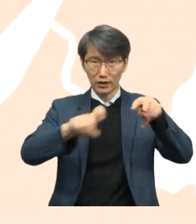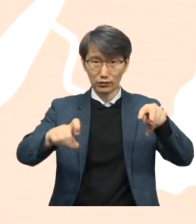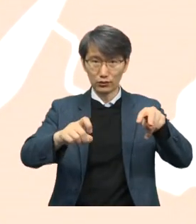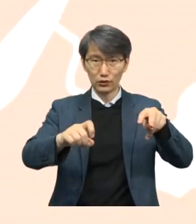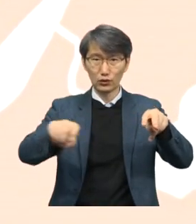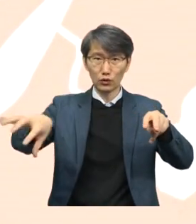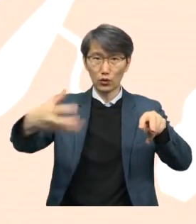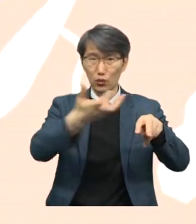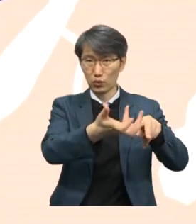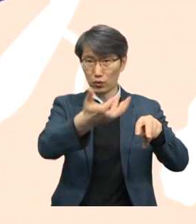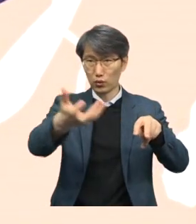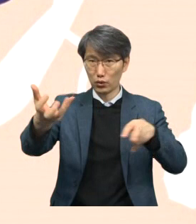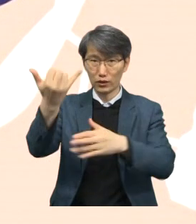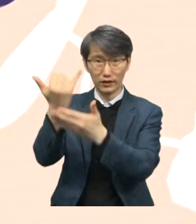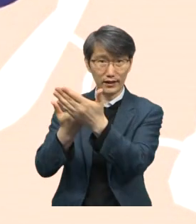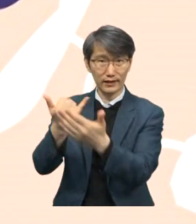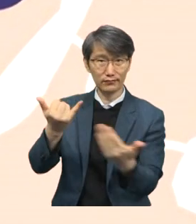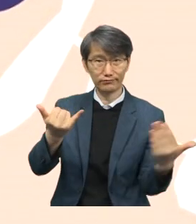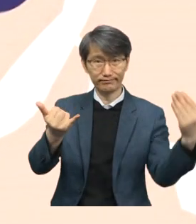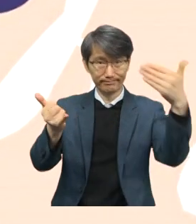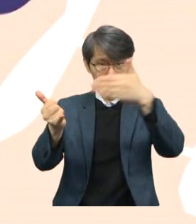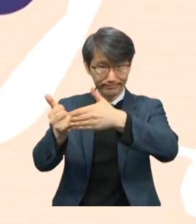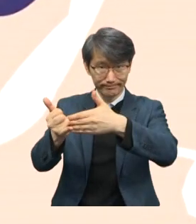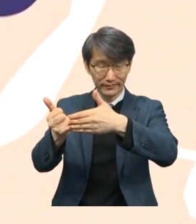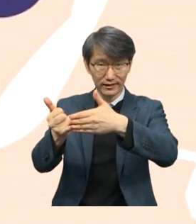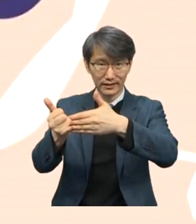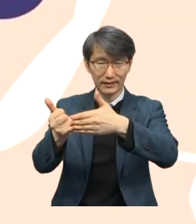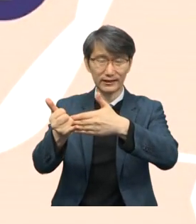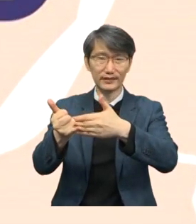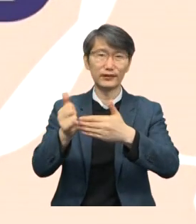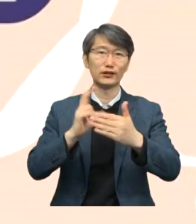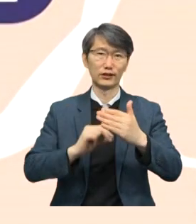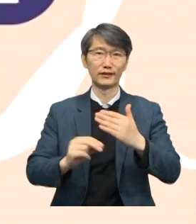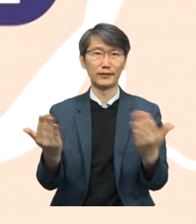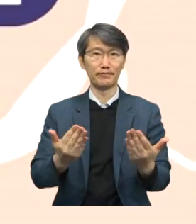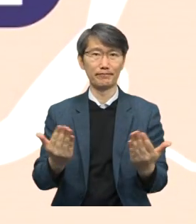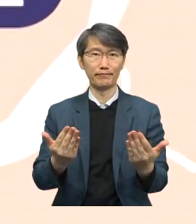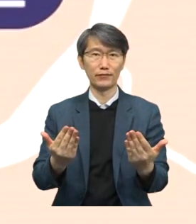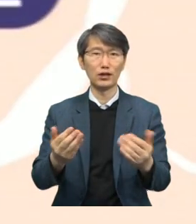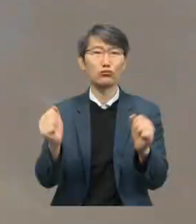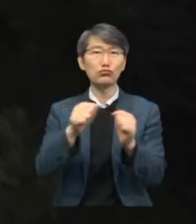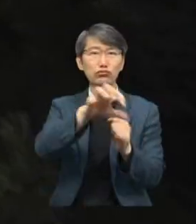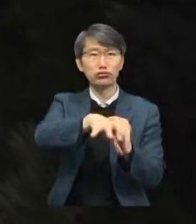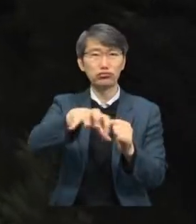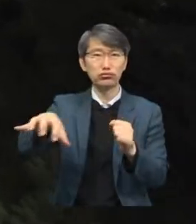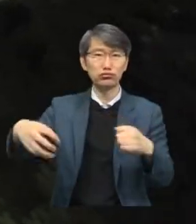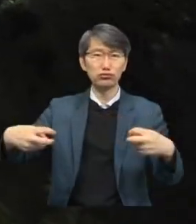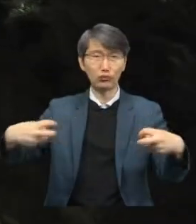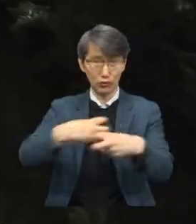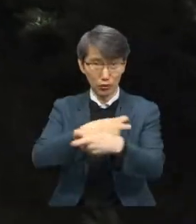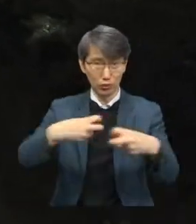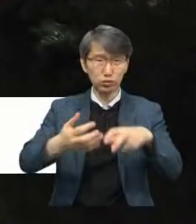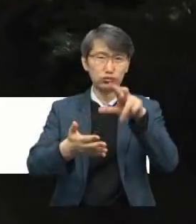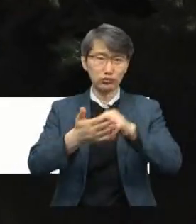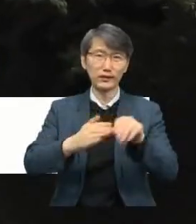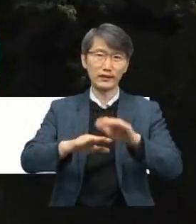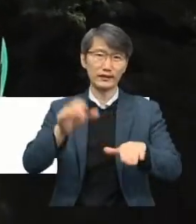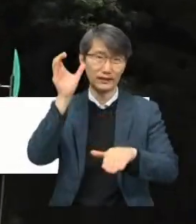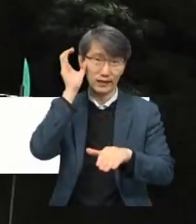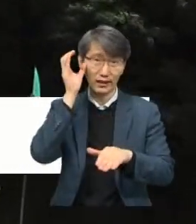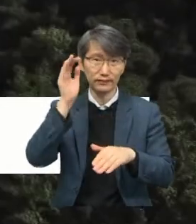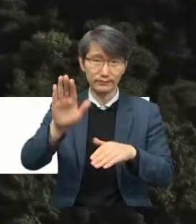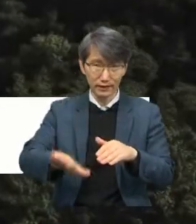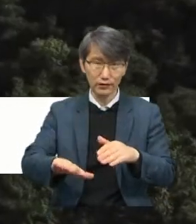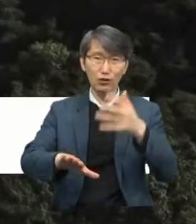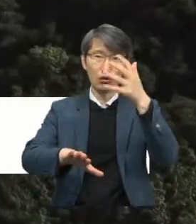종로를 지나 청량리로 이어지는 경전철 노선인 강북횡단선. 서북부 지역의 교통 갈증을 해소해 줄지 기대를